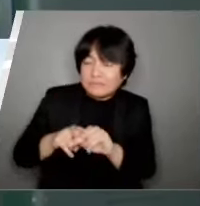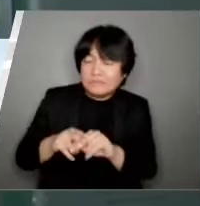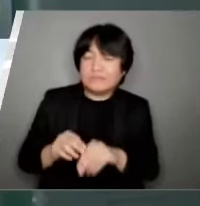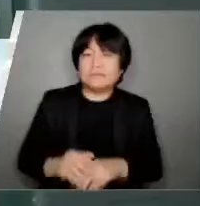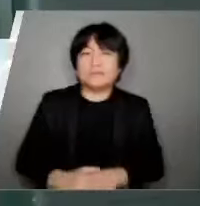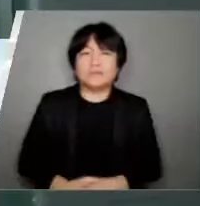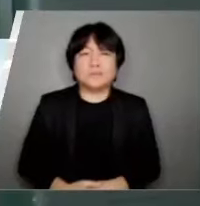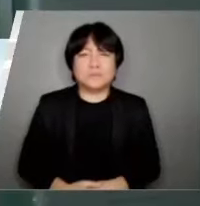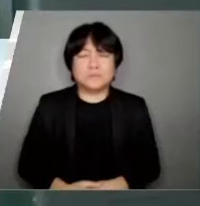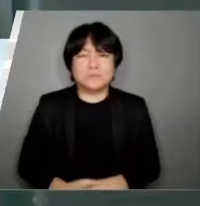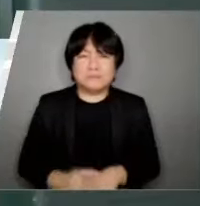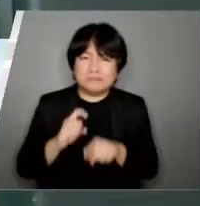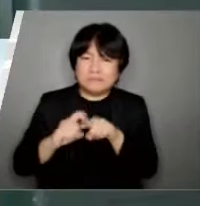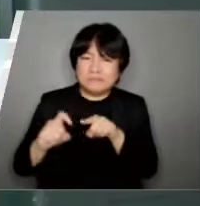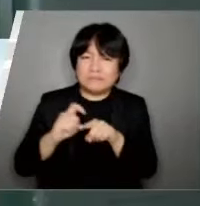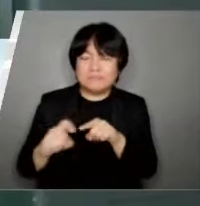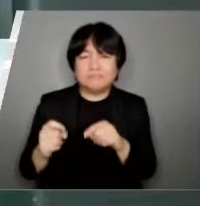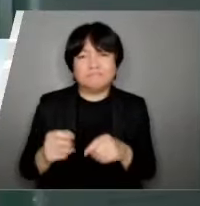kaya